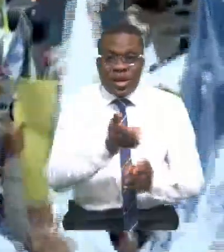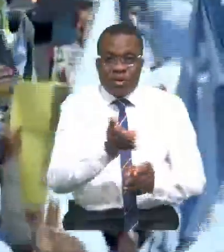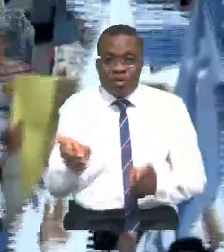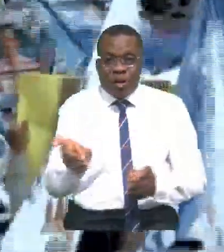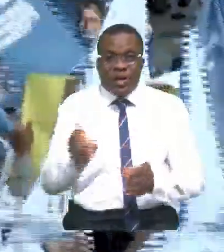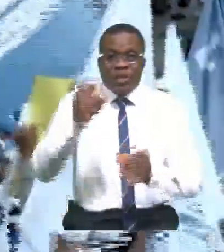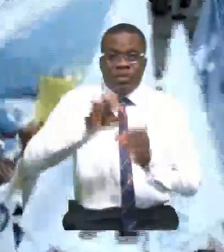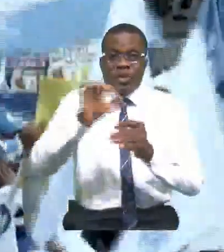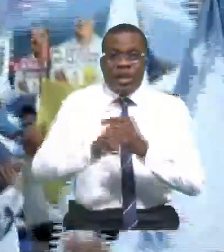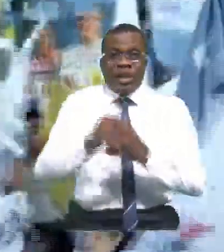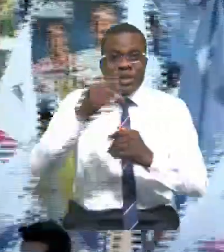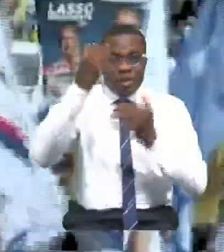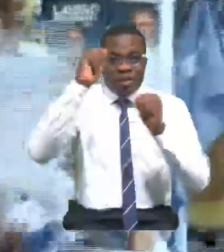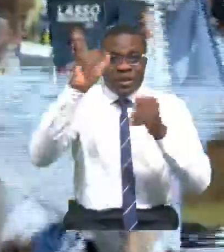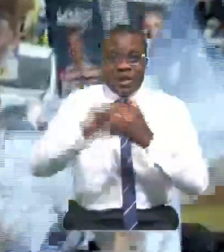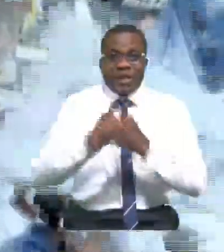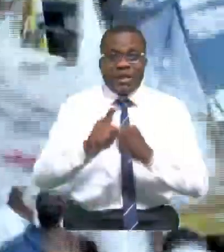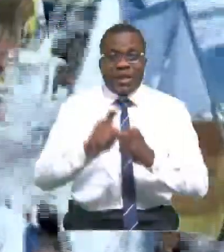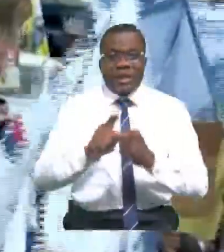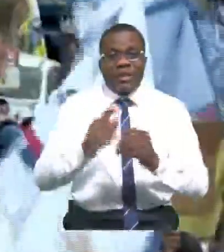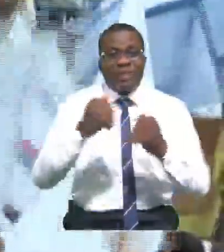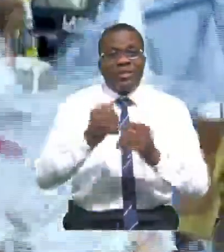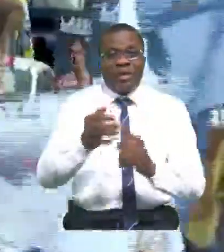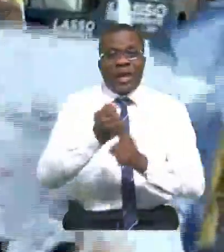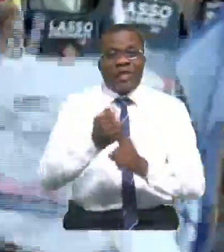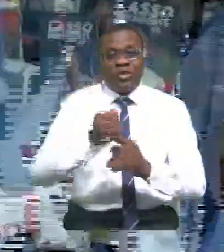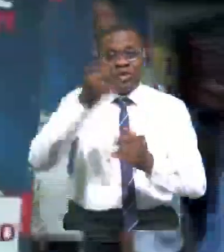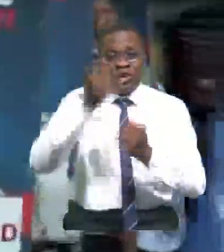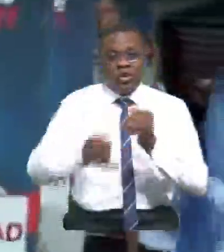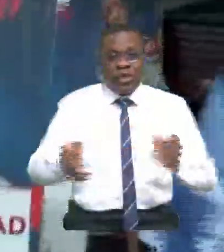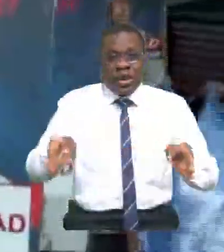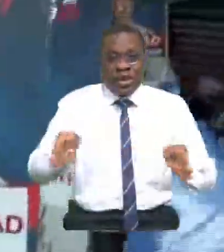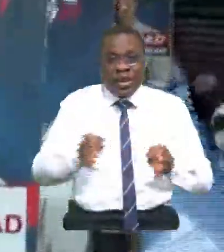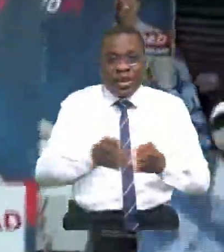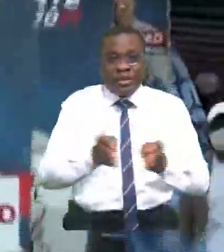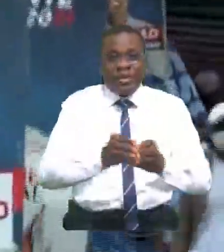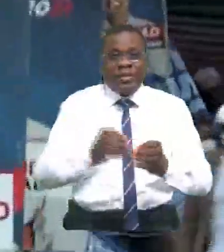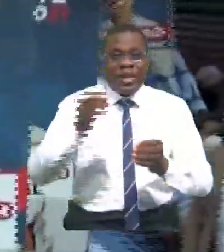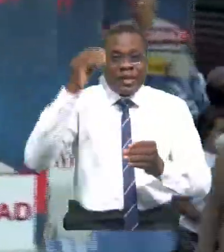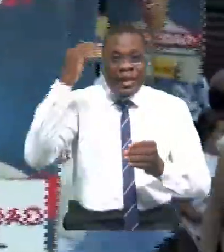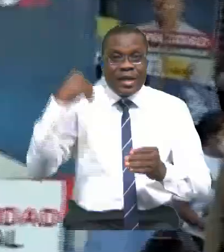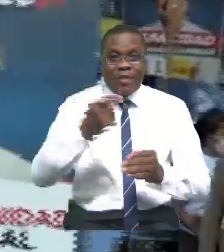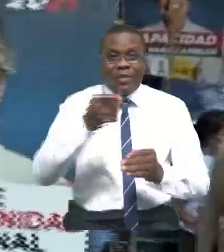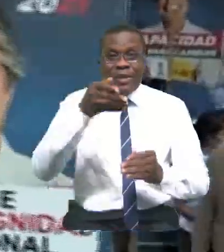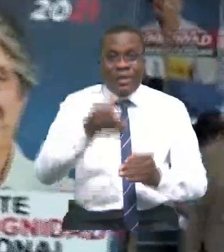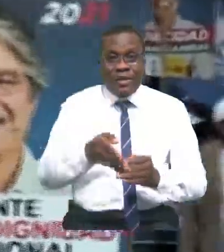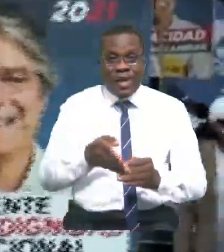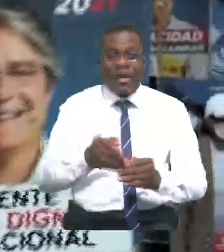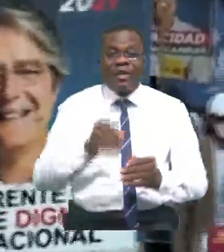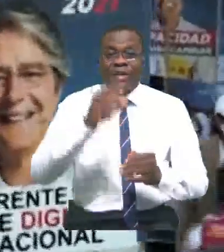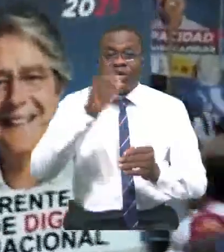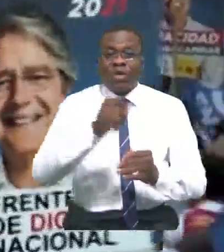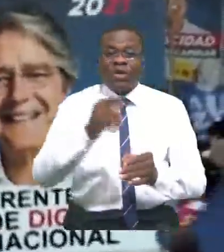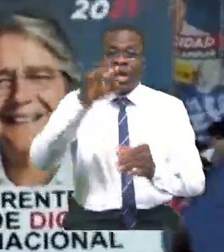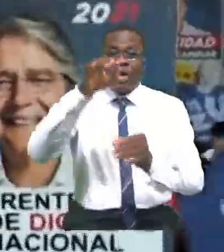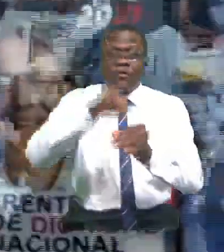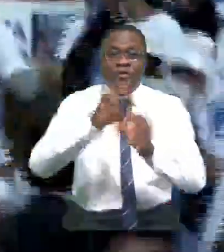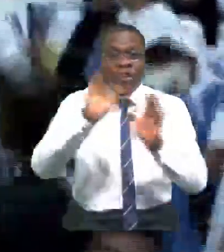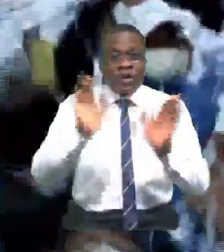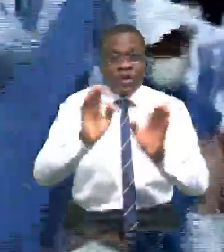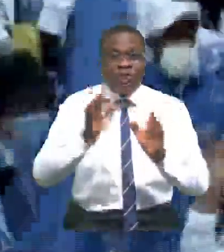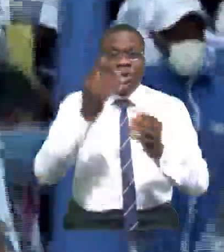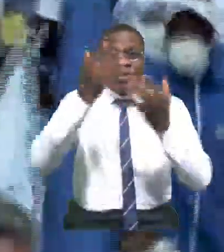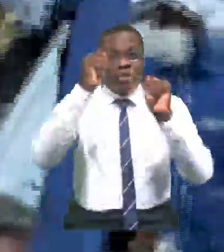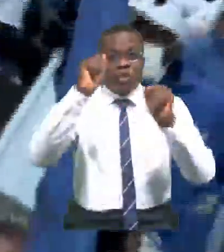présidentielle équatorienne Guillermo lasso a tenu son dernier rassemblement dans la capitale Kito l'équateur vote dimanche pour une